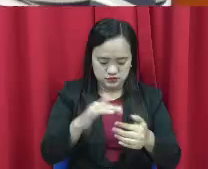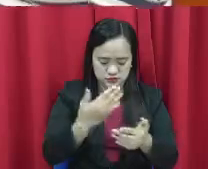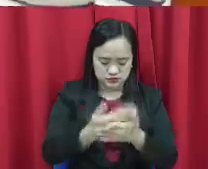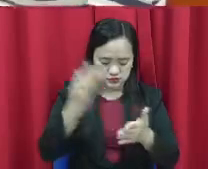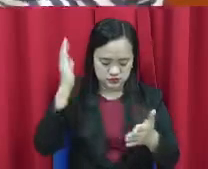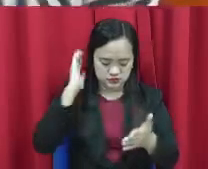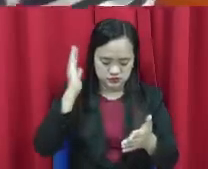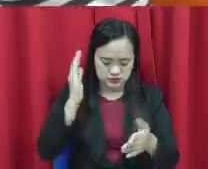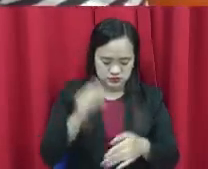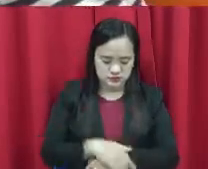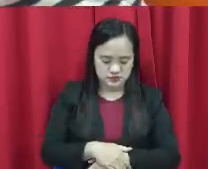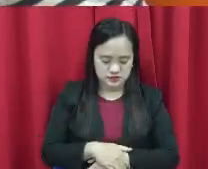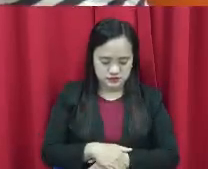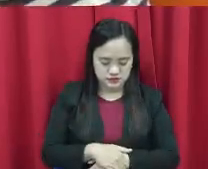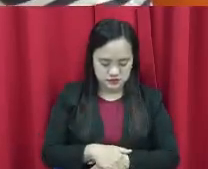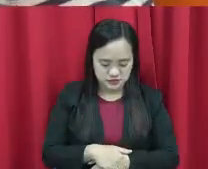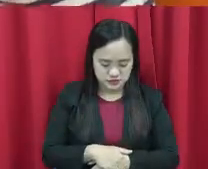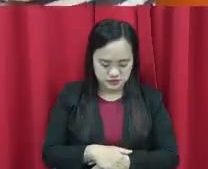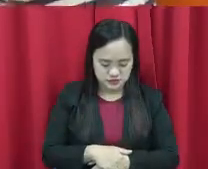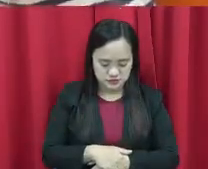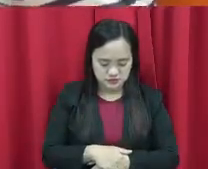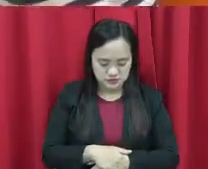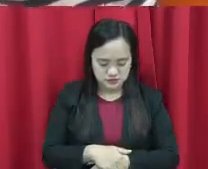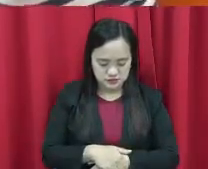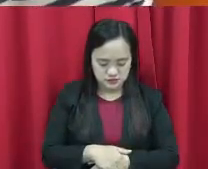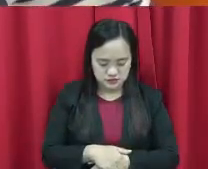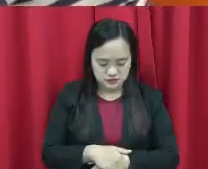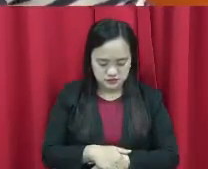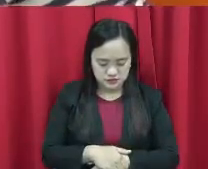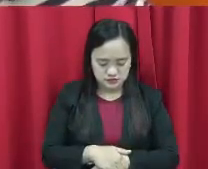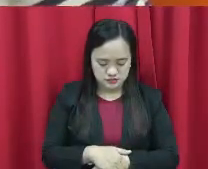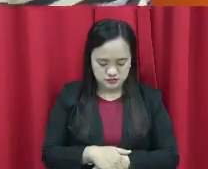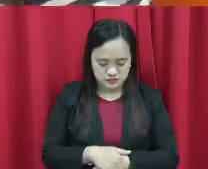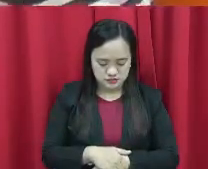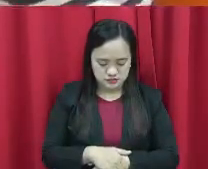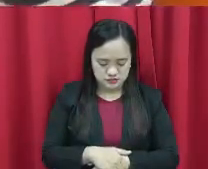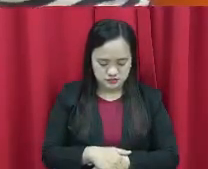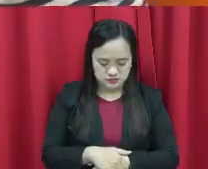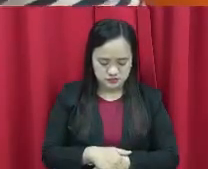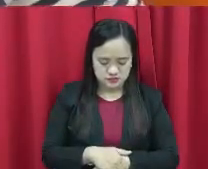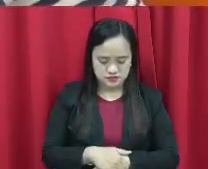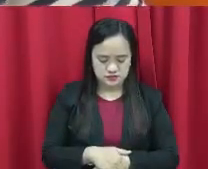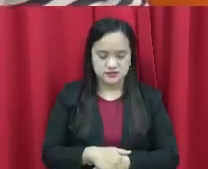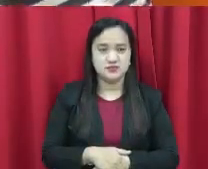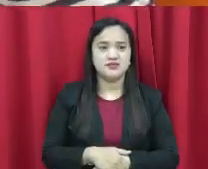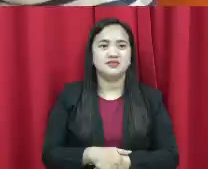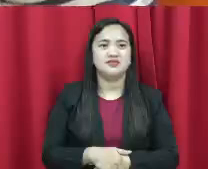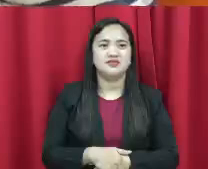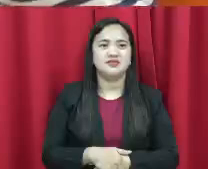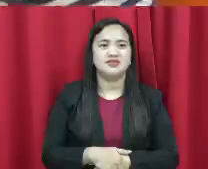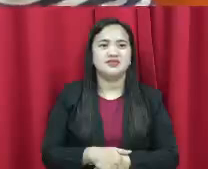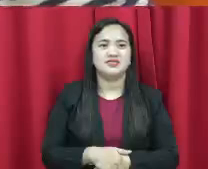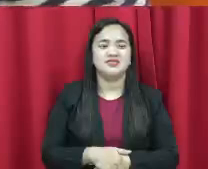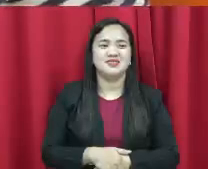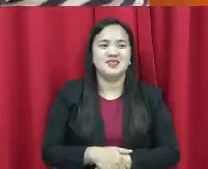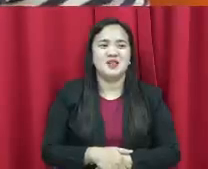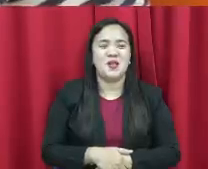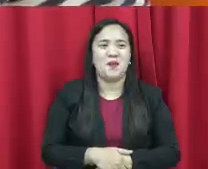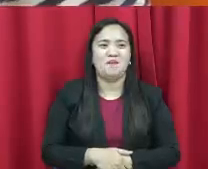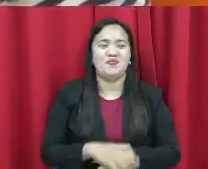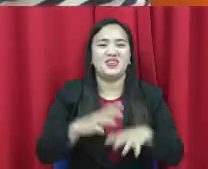kapatid talagang pero yung pwede naman daw sabi ni sir Joo pero yung mga breastfeeding hindi yun nga